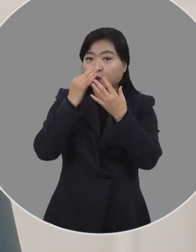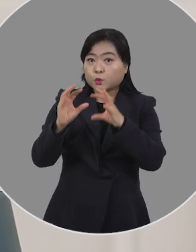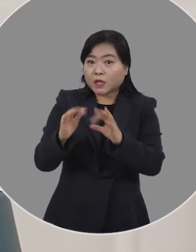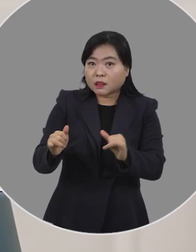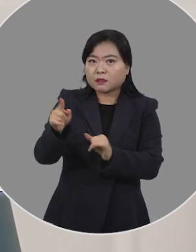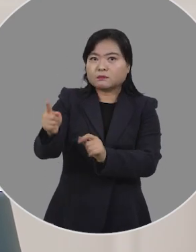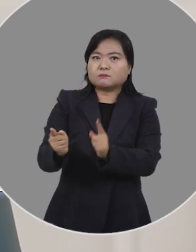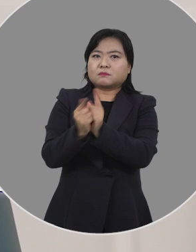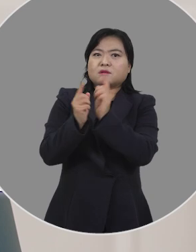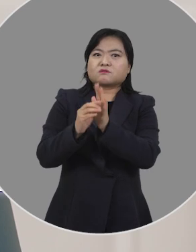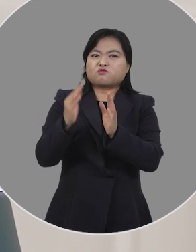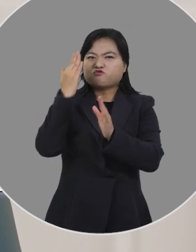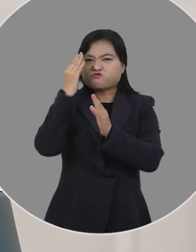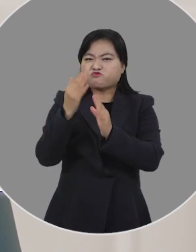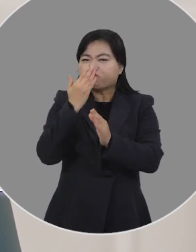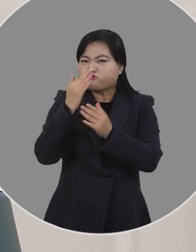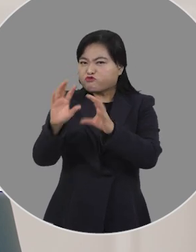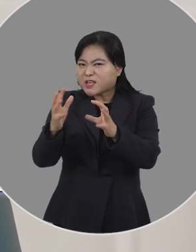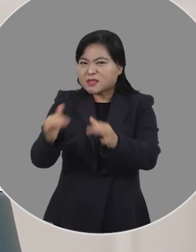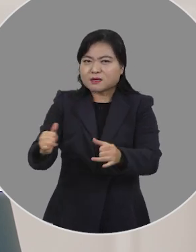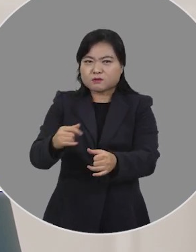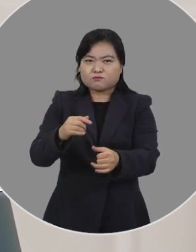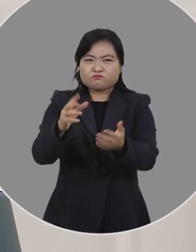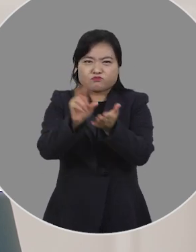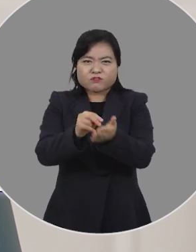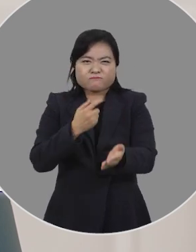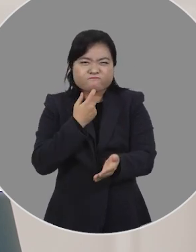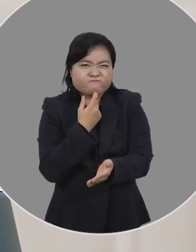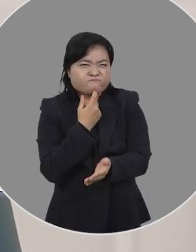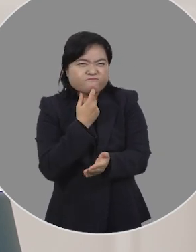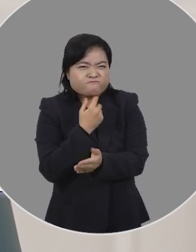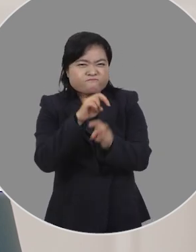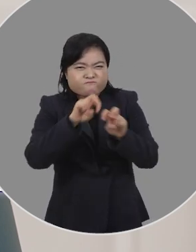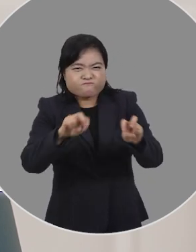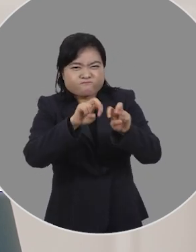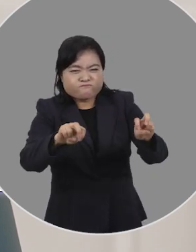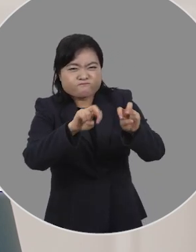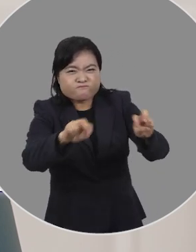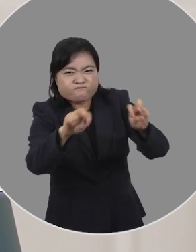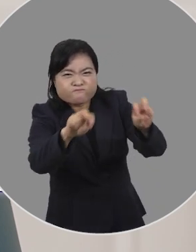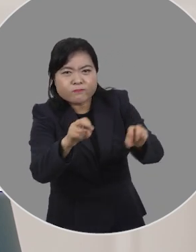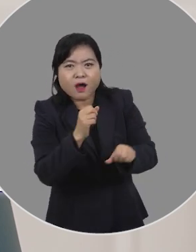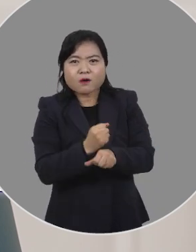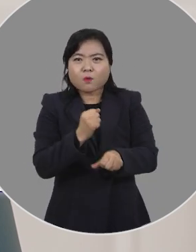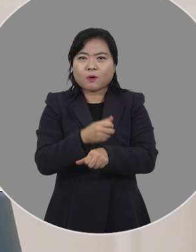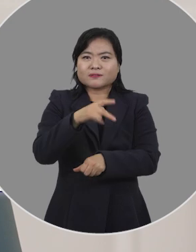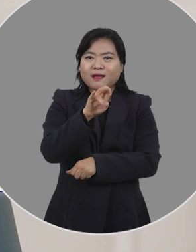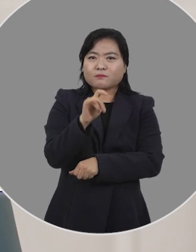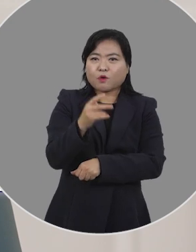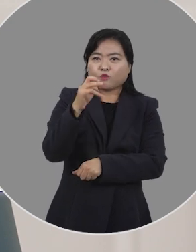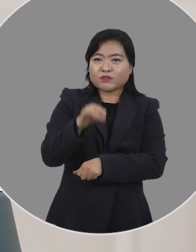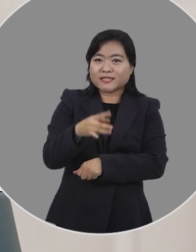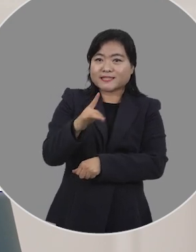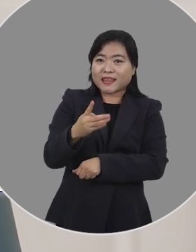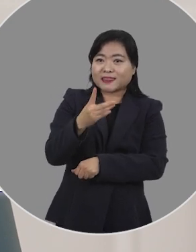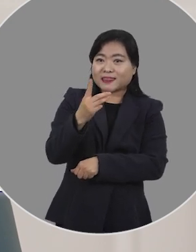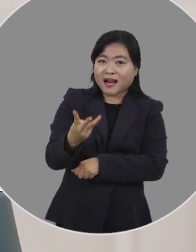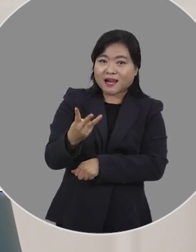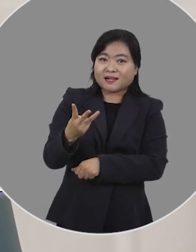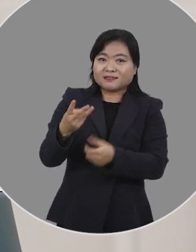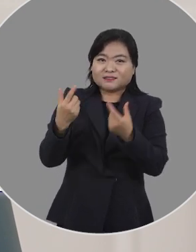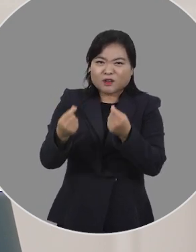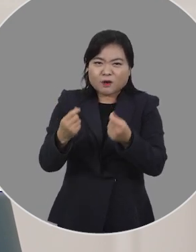때는 악착같이 이 문제 규명하고 그 다음에 사이먼 위젠탈처럼 끝까지 그